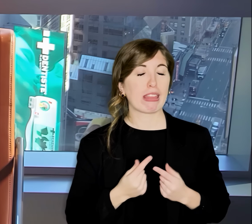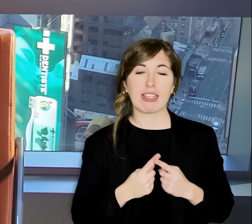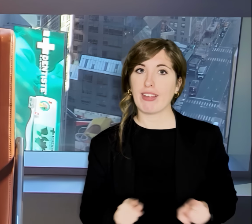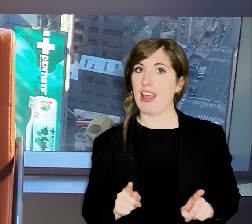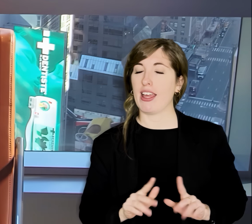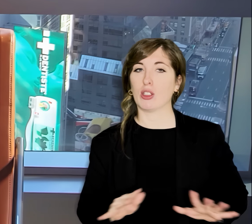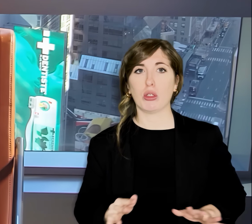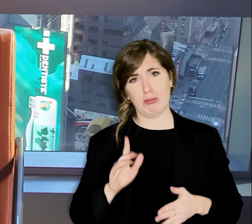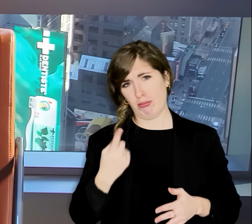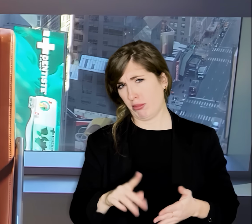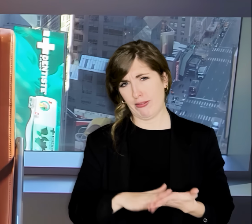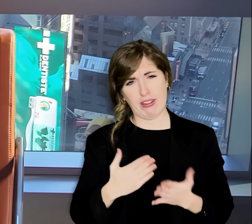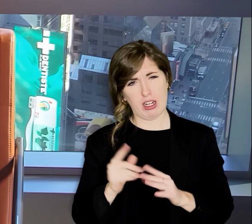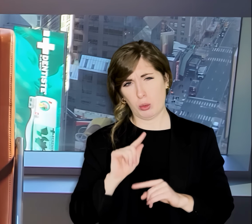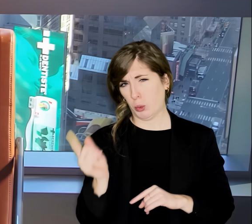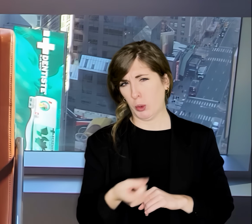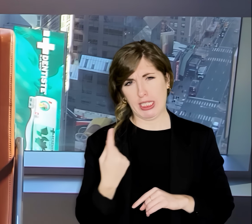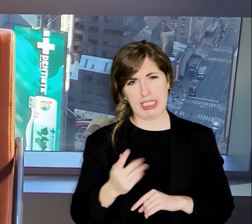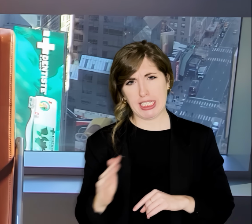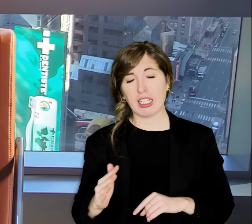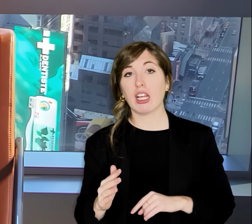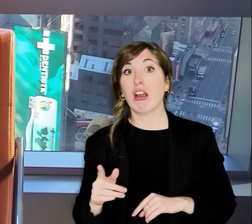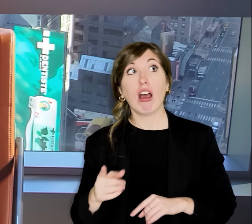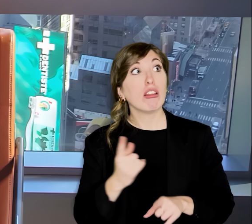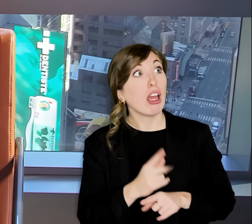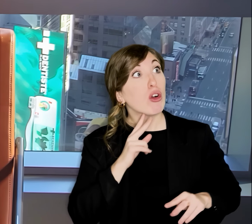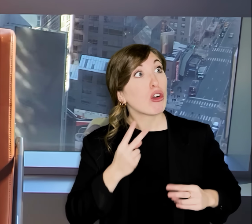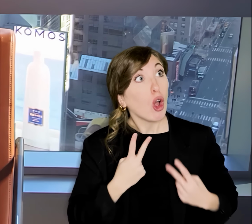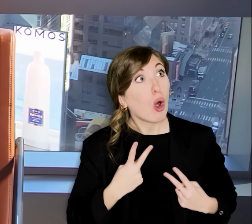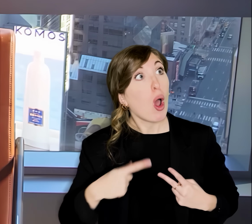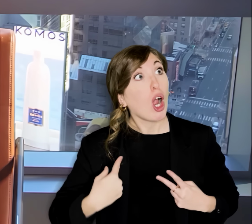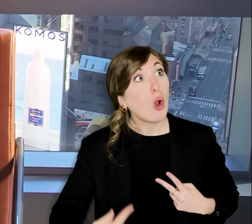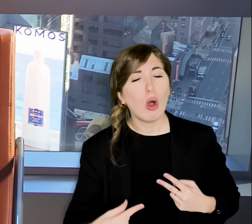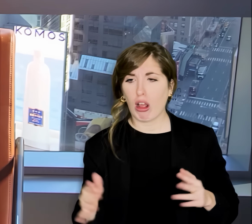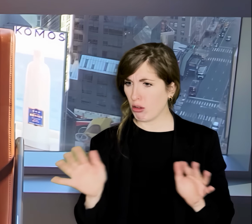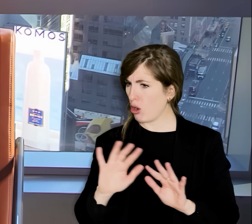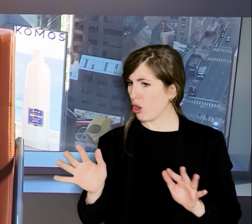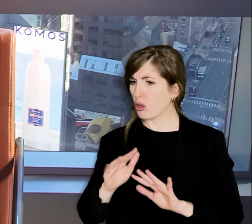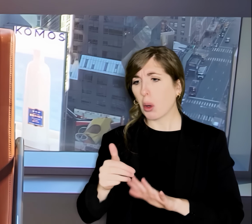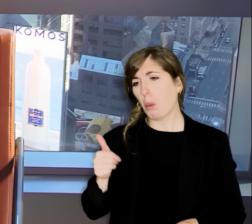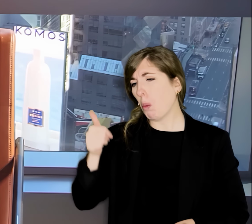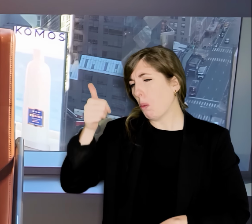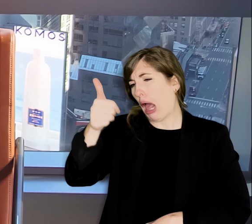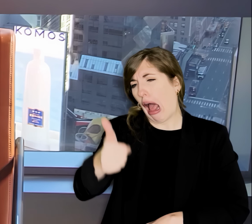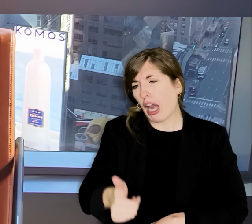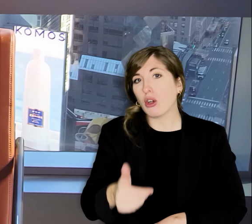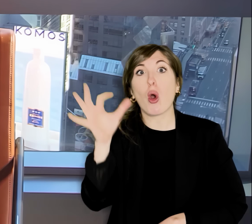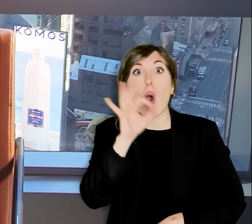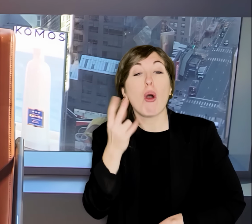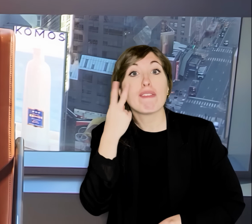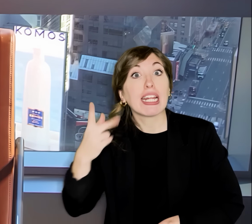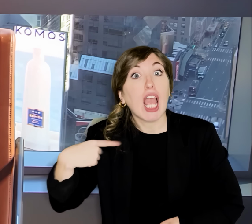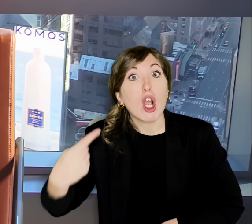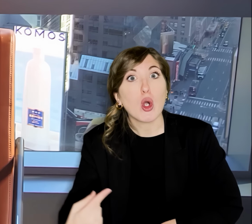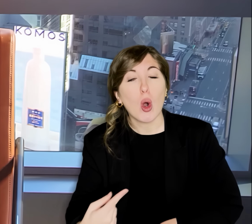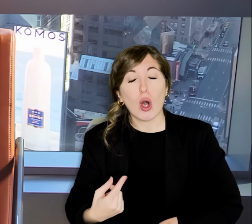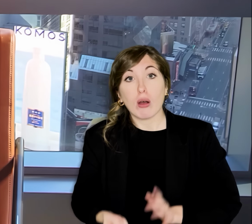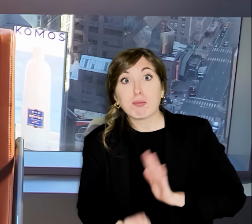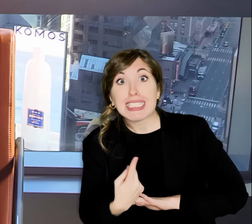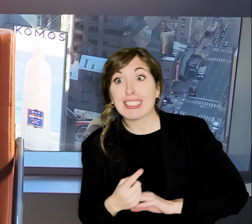giustamente è necessari i controlli No abbiamo tolto quel neol lit TR unand salvo modifiche di quelli che ha o